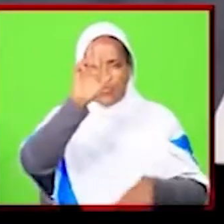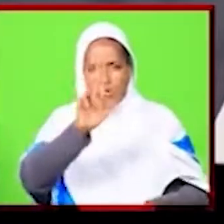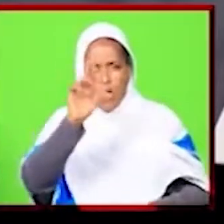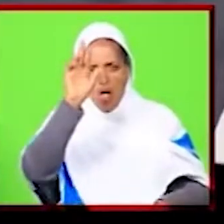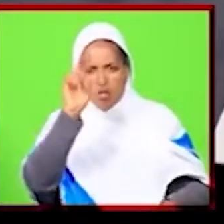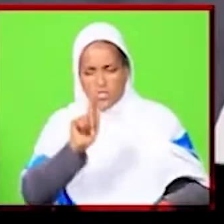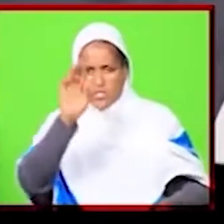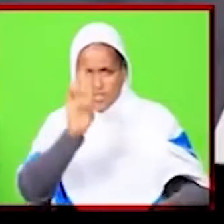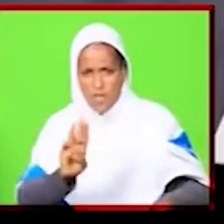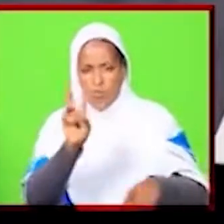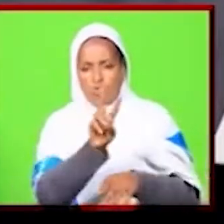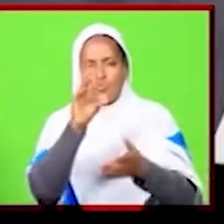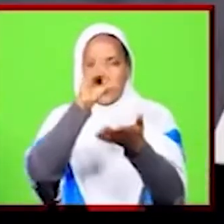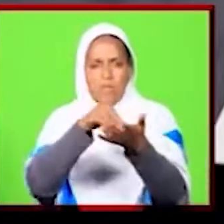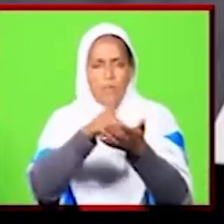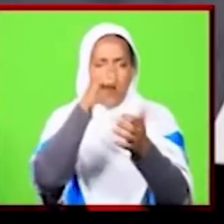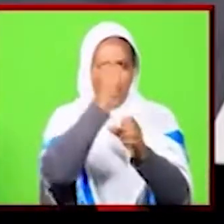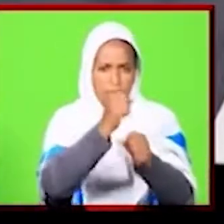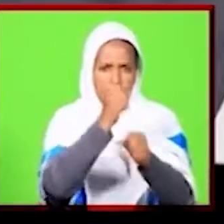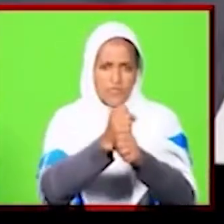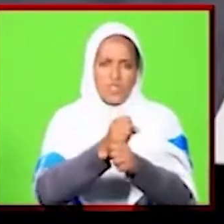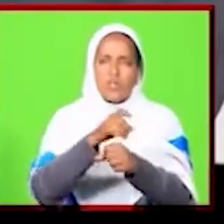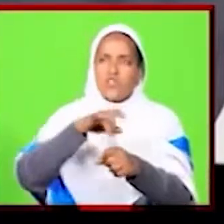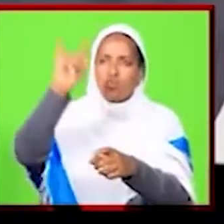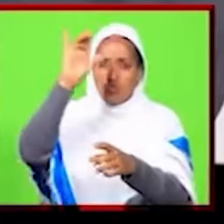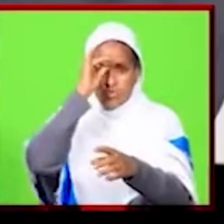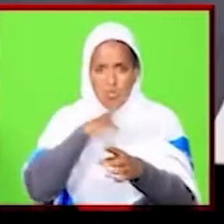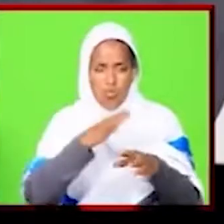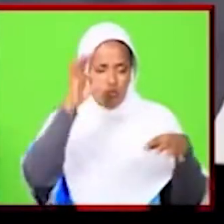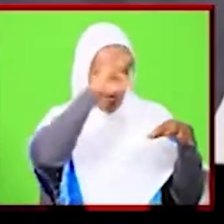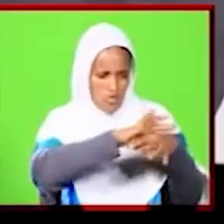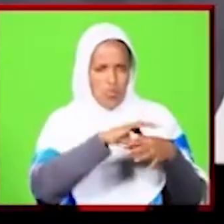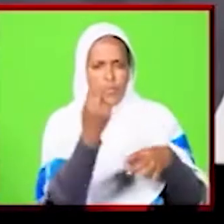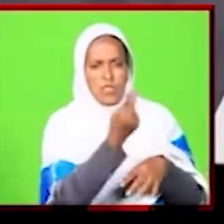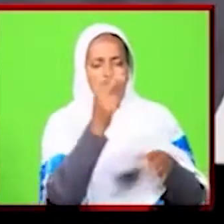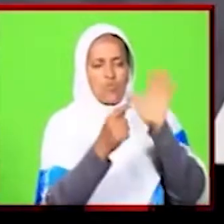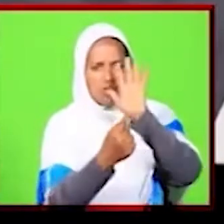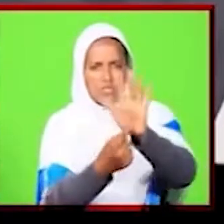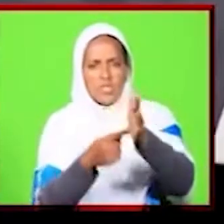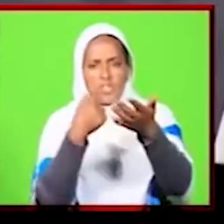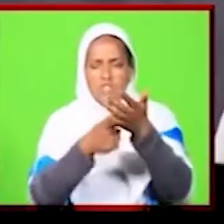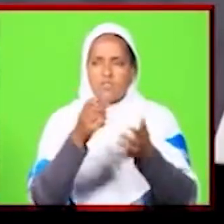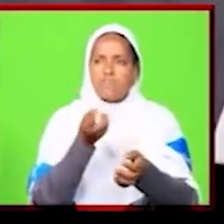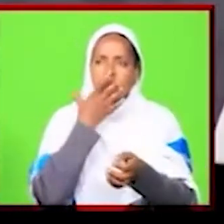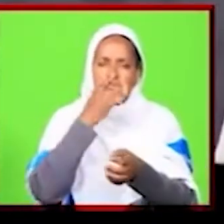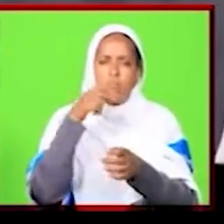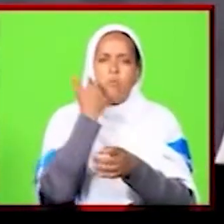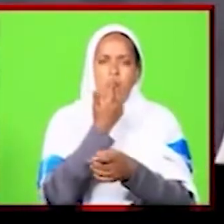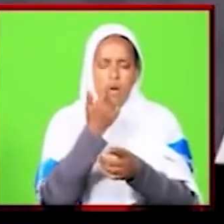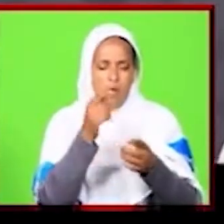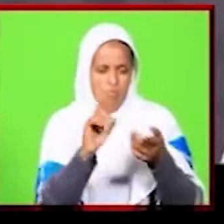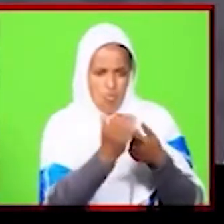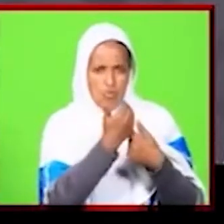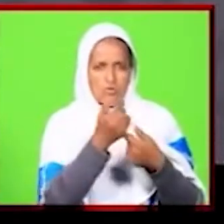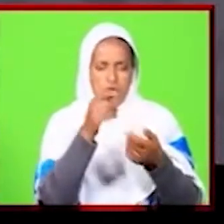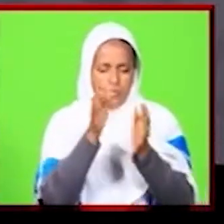የጥንታውያን ጽሁፎች ታላቁ ራምሴስ ፊቶምና ራምሴ የተባሉትን ሁለቱን ከተሞች ለመስራት የውጭ አገር ሰዎችን መቅጠሩን መጠቀሙን ያሳያሉ።